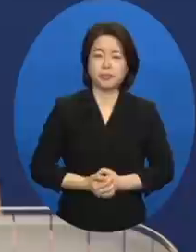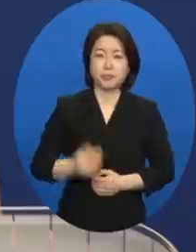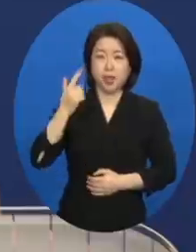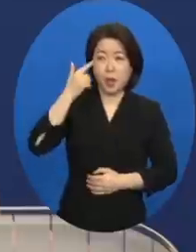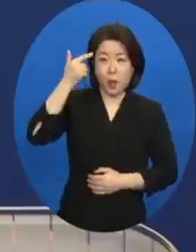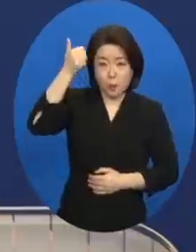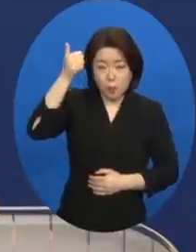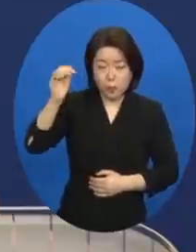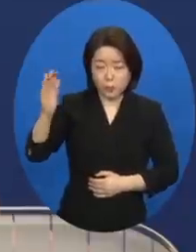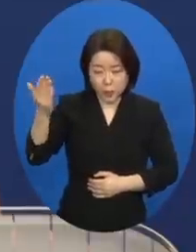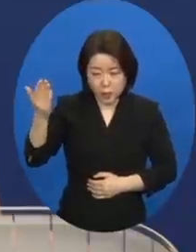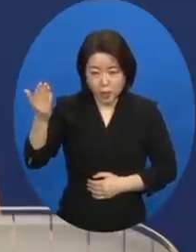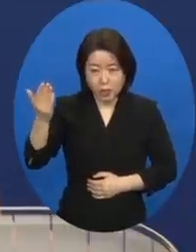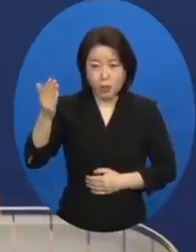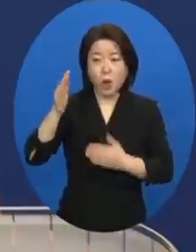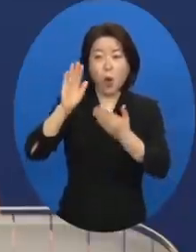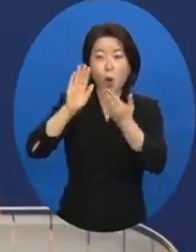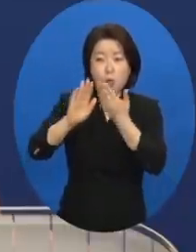목사 되고도